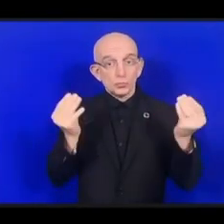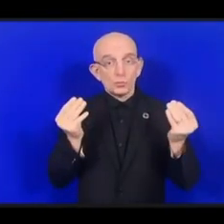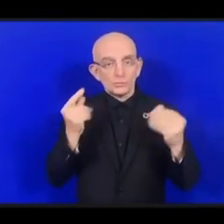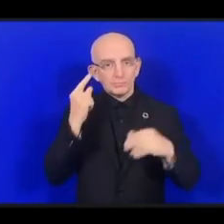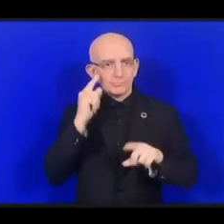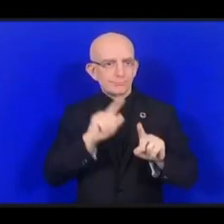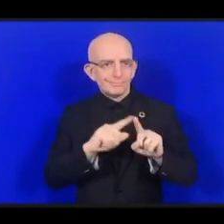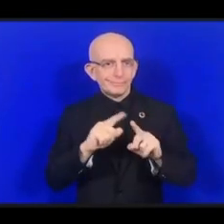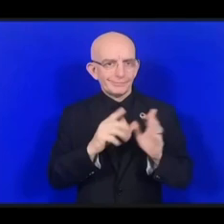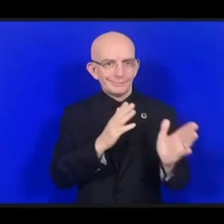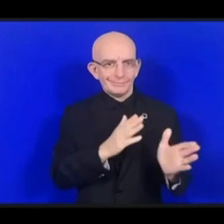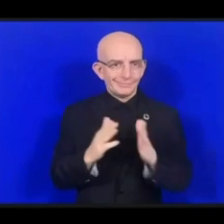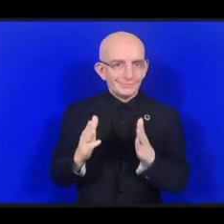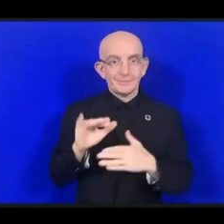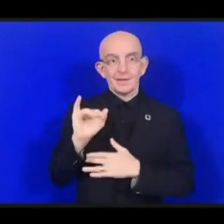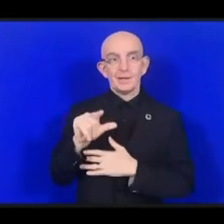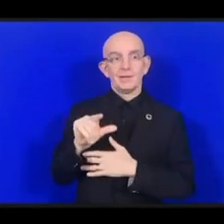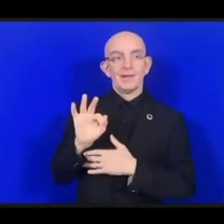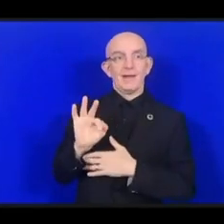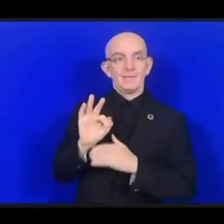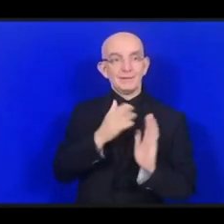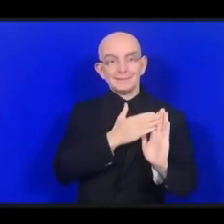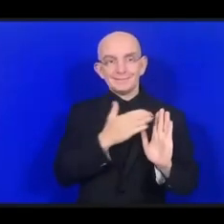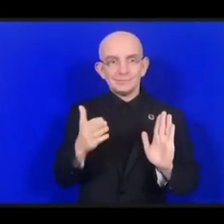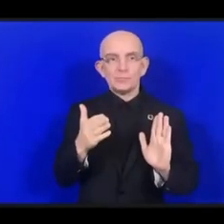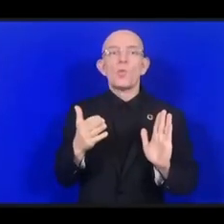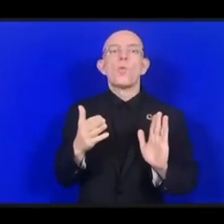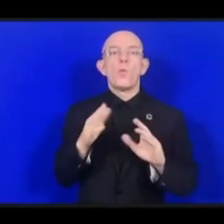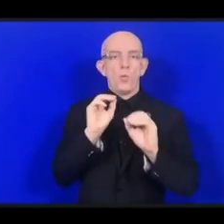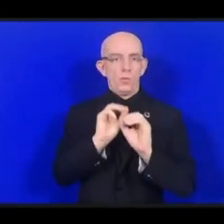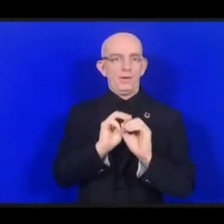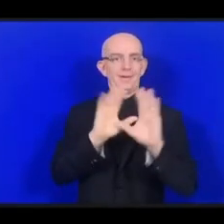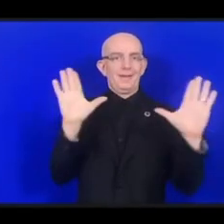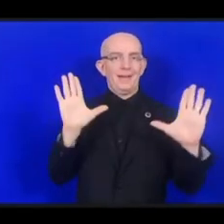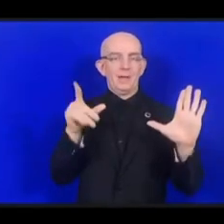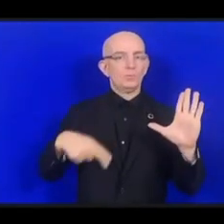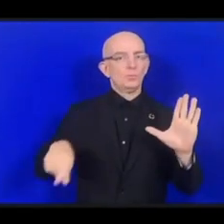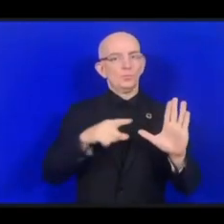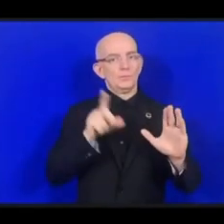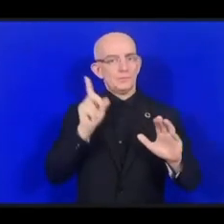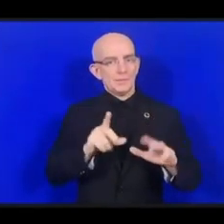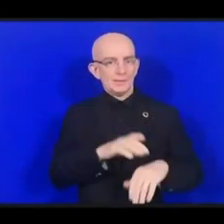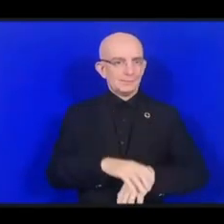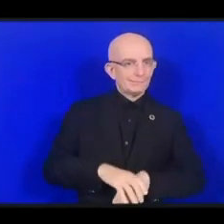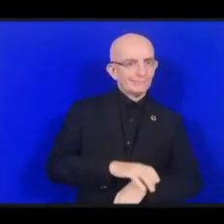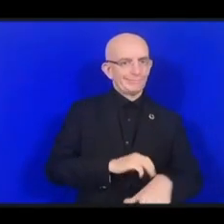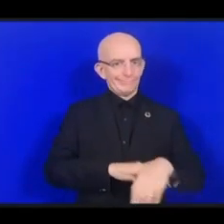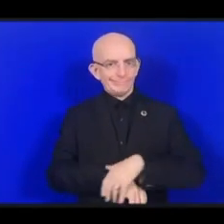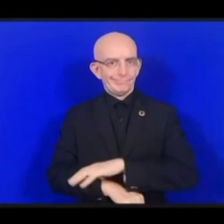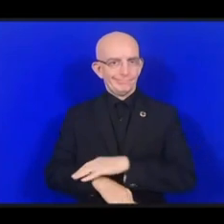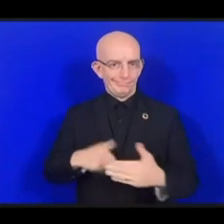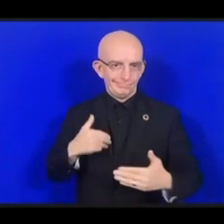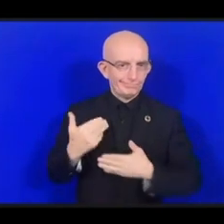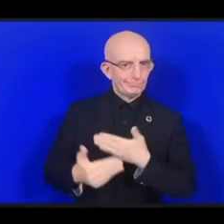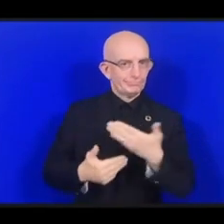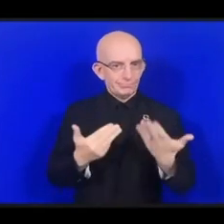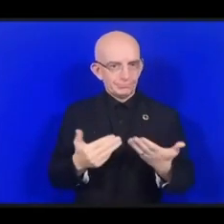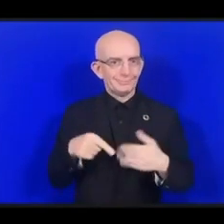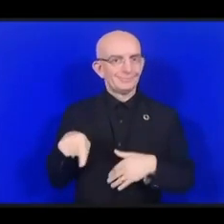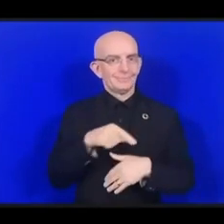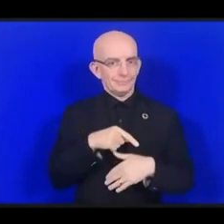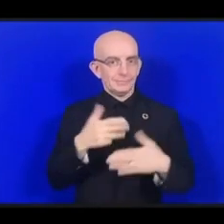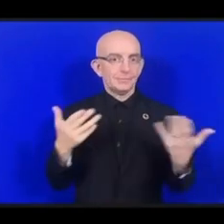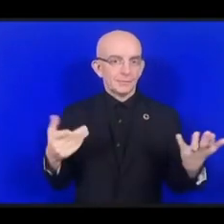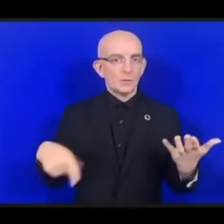التحديات نحن في غضون في اطار اجتماعي هذه السنه بحثنا شبكه